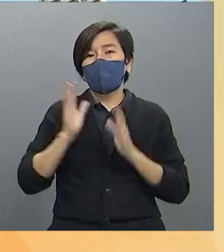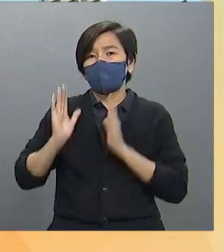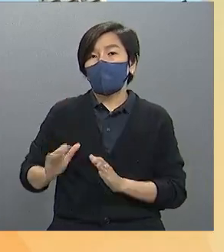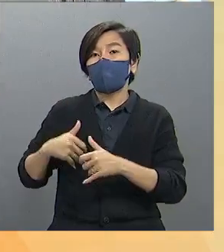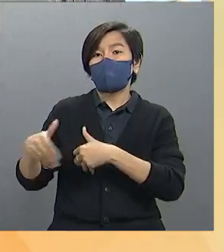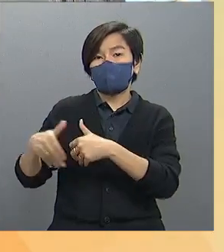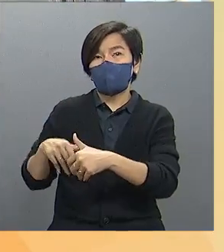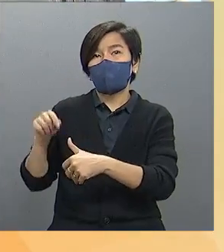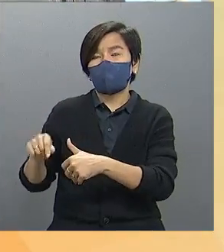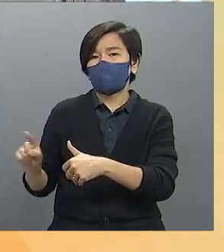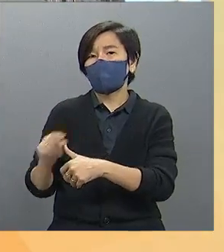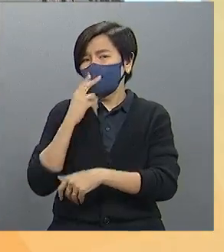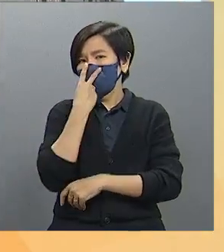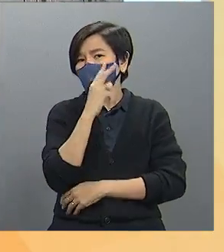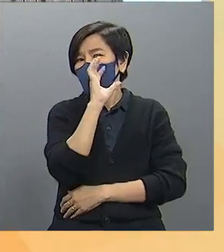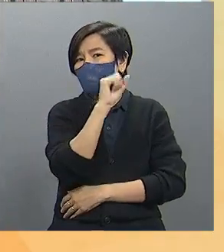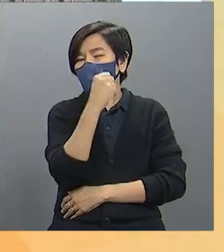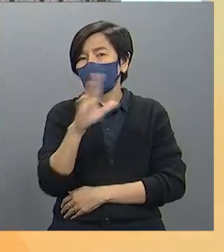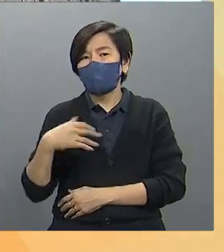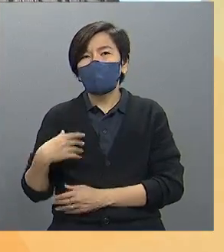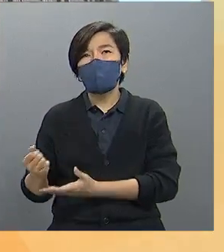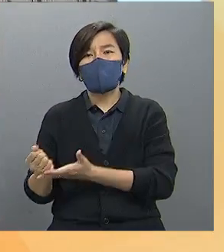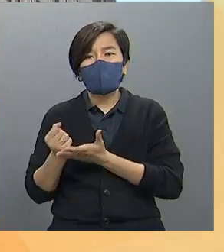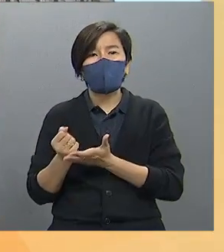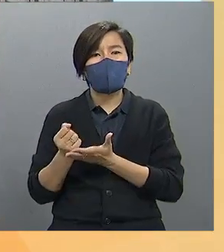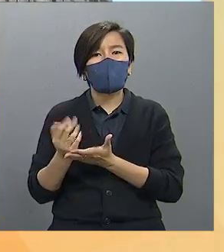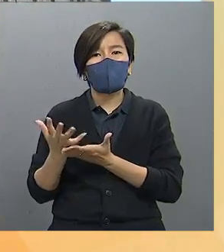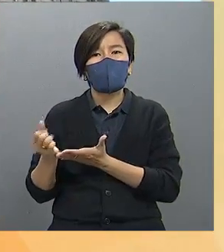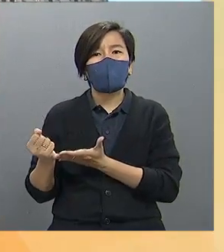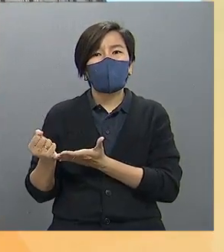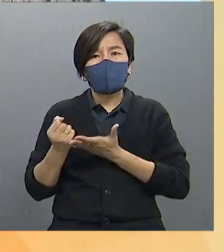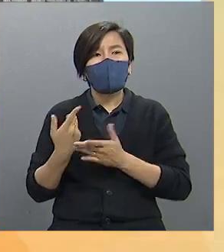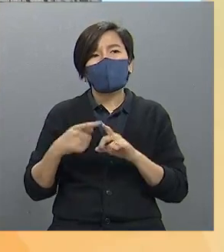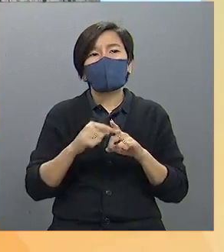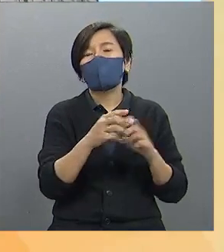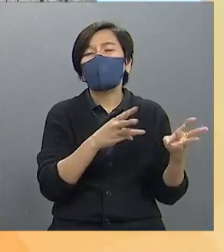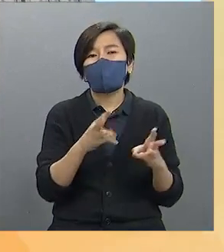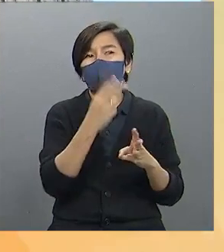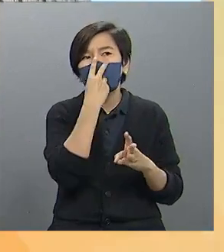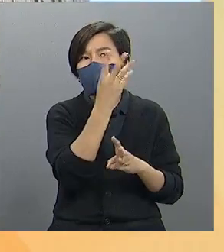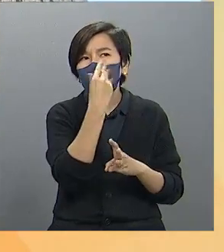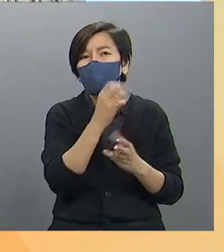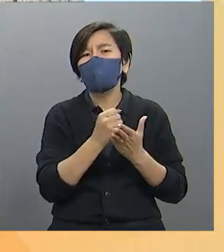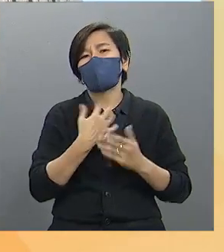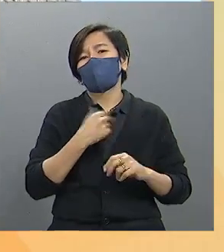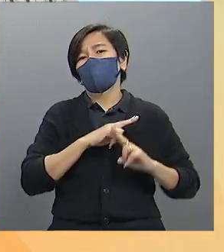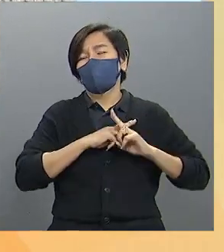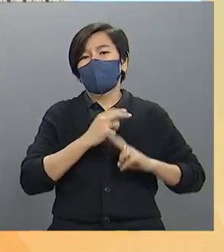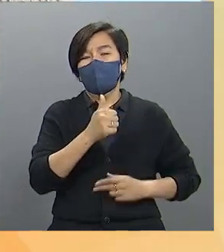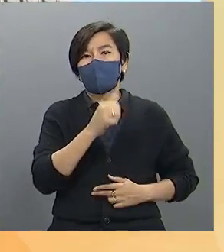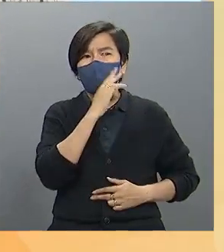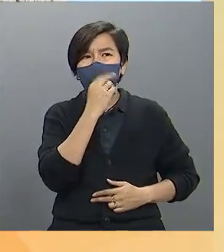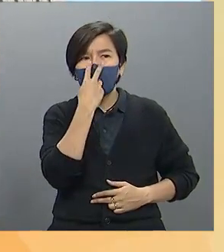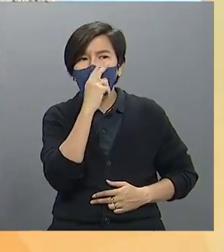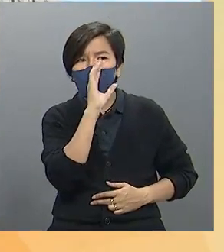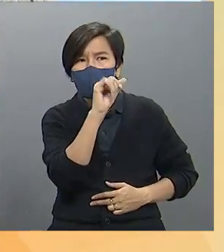เราสังเกต อ podstawได้ถ้เราไปพบอะไรที่คิดว่าไม่ถูกตอนสามารแ้งหนวงานรทได้ หอแ้งจะพดปากอปลานให